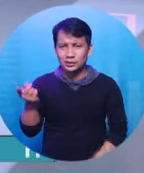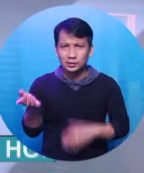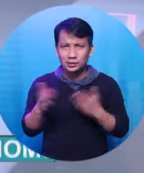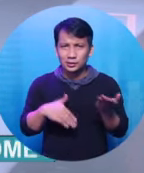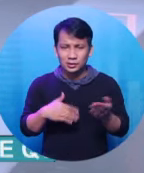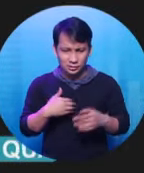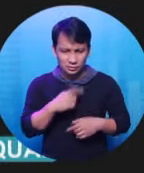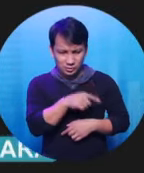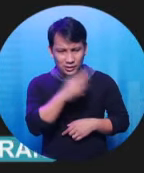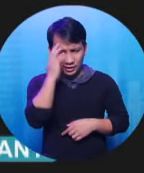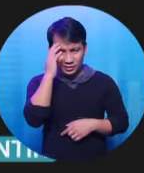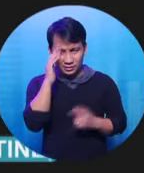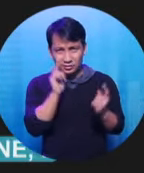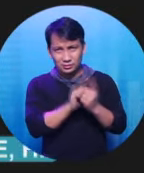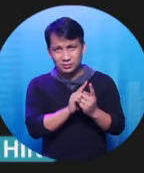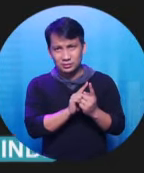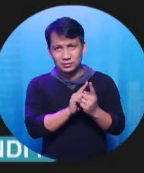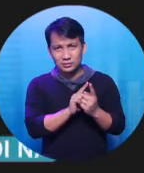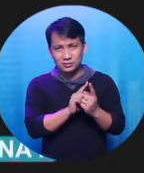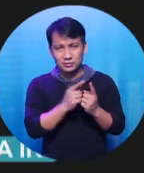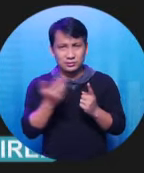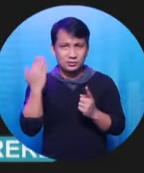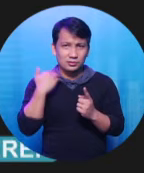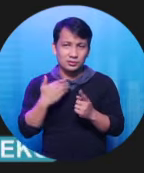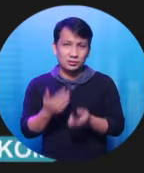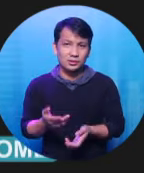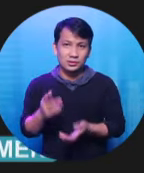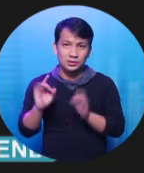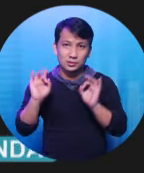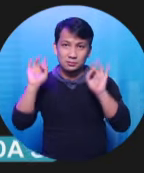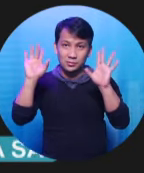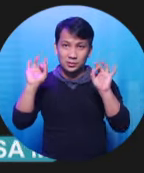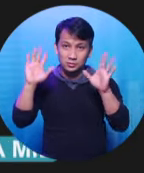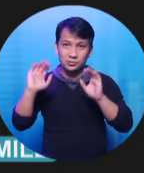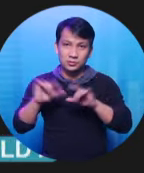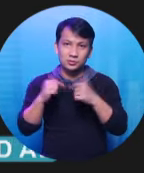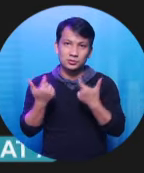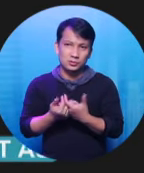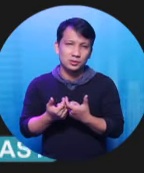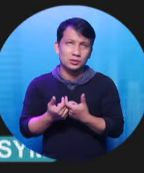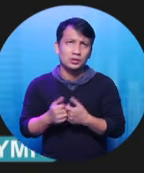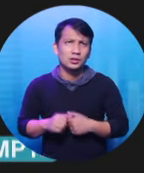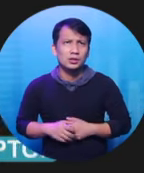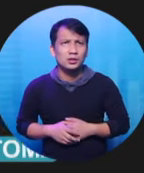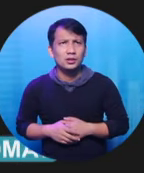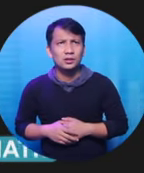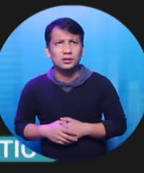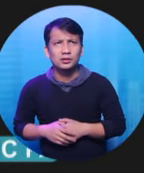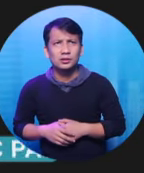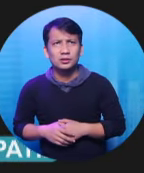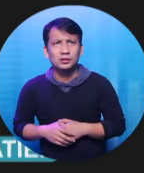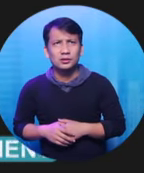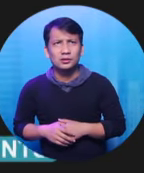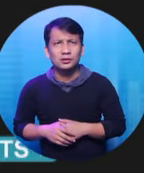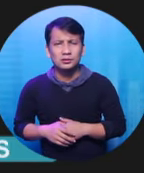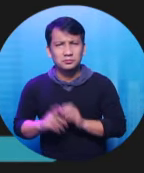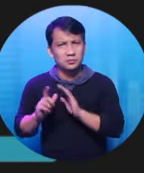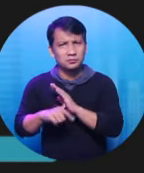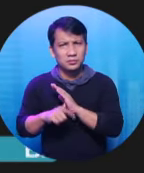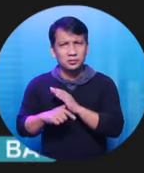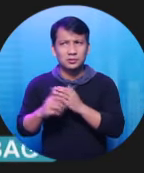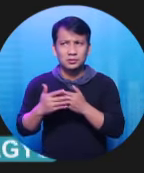Kakilala ko siya. Nakilala ko siya sa volleyball group namin. Okay. Tapos, ayun.